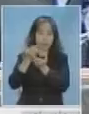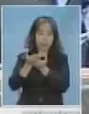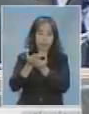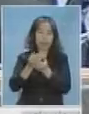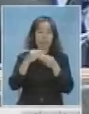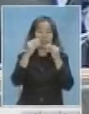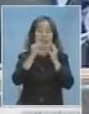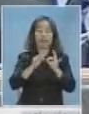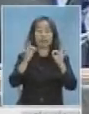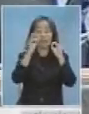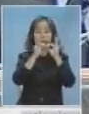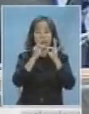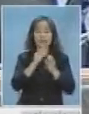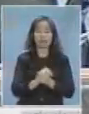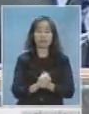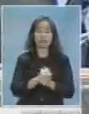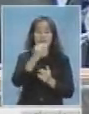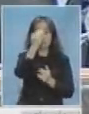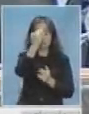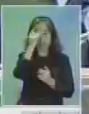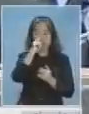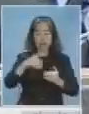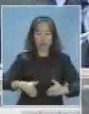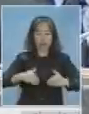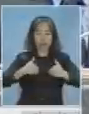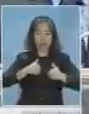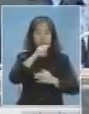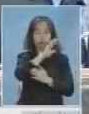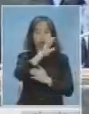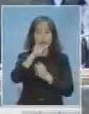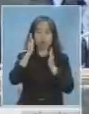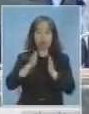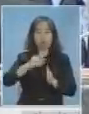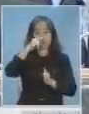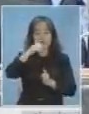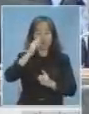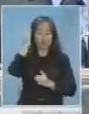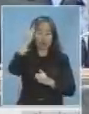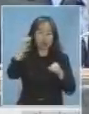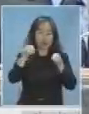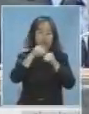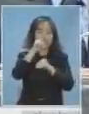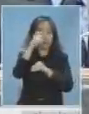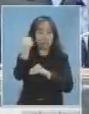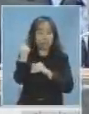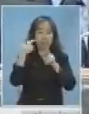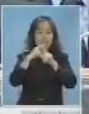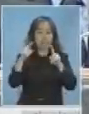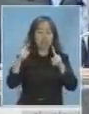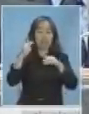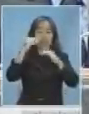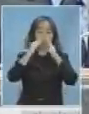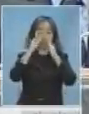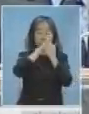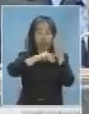ให้กับบ้านกับเมืองไว้เพราะว่าชีวิตของเราไม่นานก็ตายครับแต่บ้านเมืองเราล้มไม่ได้ครับ